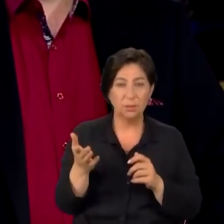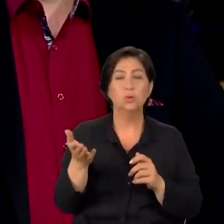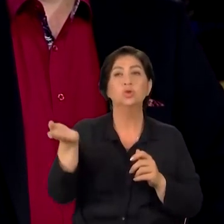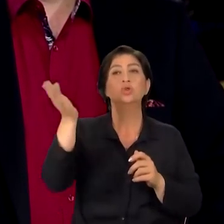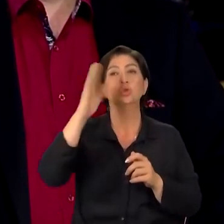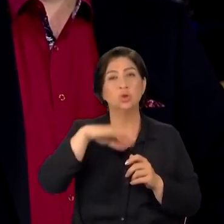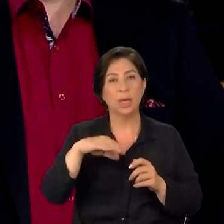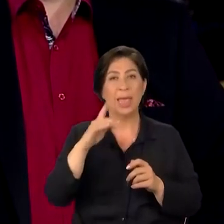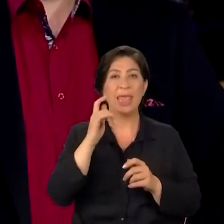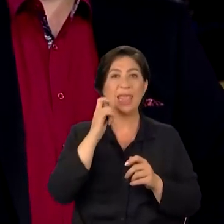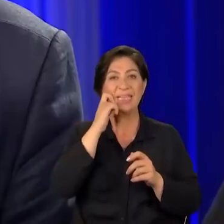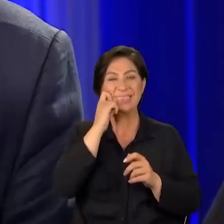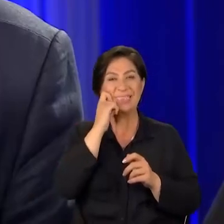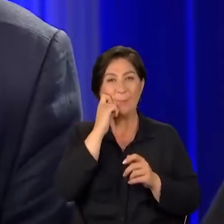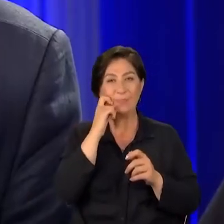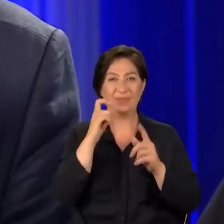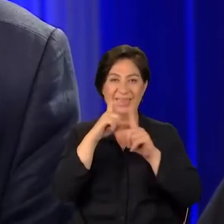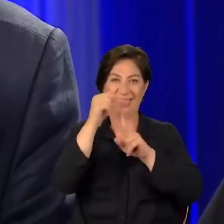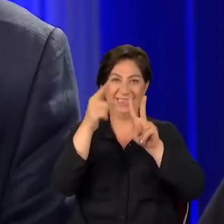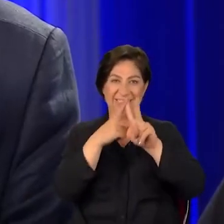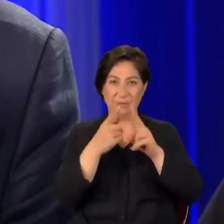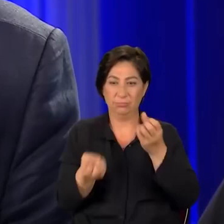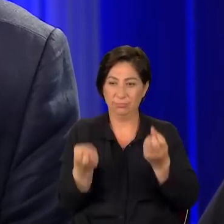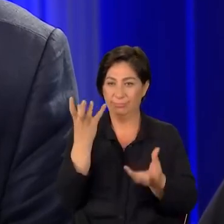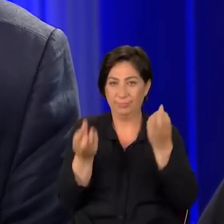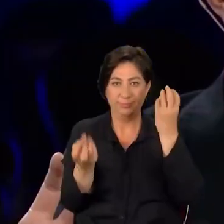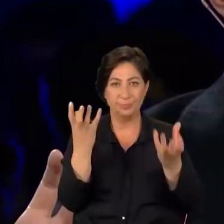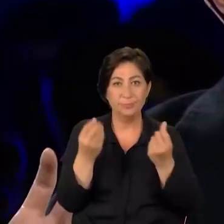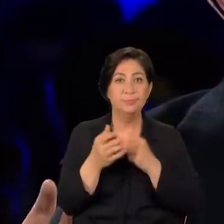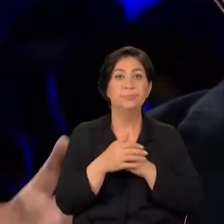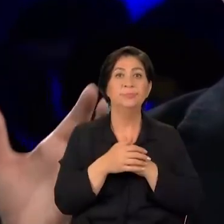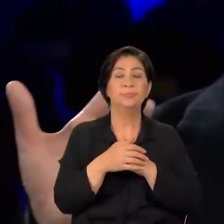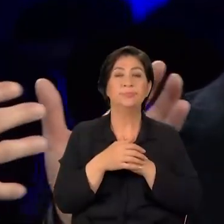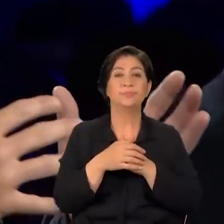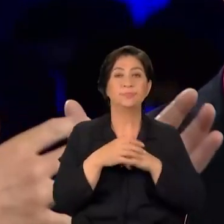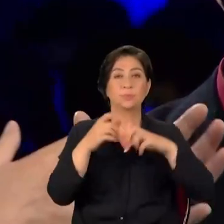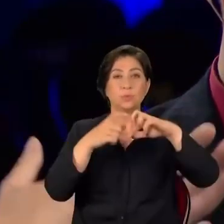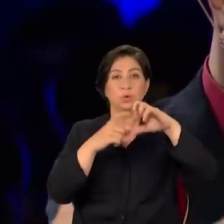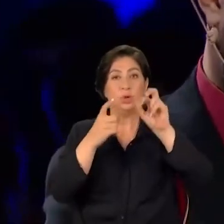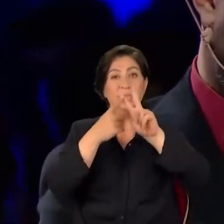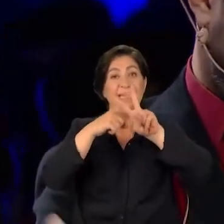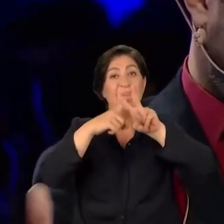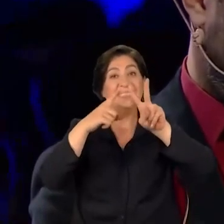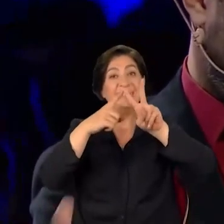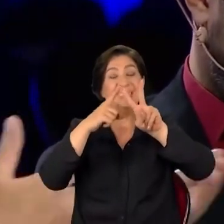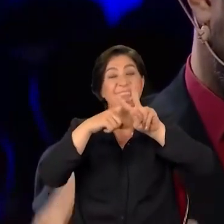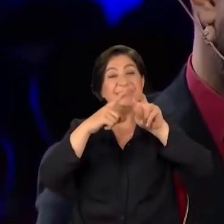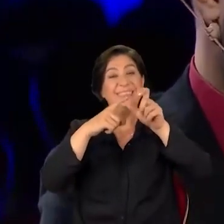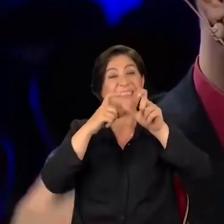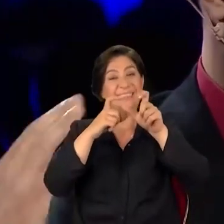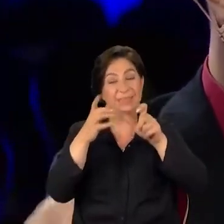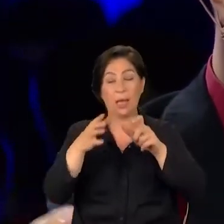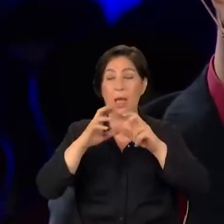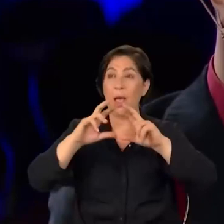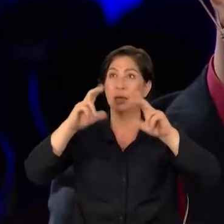mefhumu üzerinden götürdü. Arkasından bir İslam uygarlığı çıktı. Dinler tabii ortaya çıkmıştı. Rönesans, hümanizm,